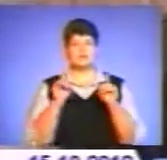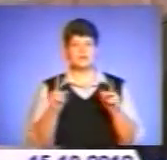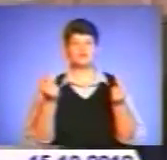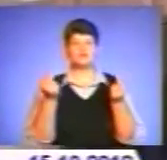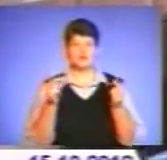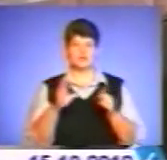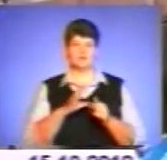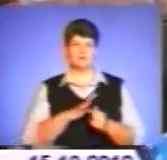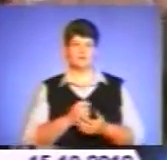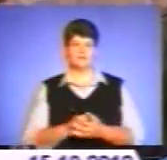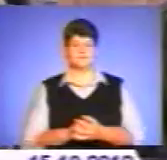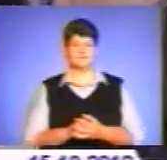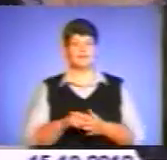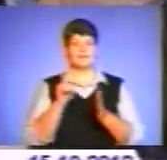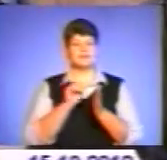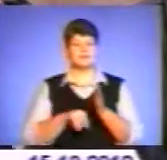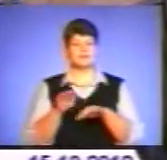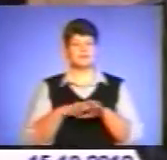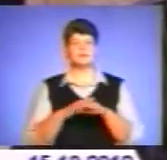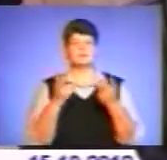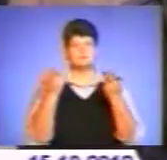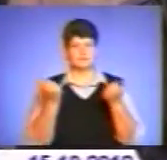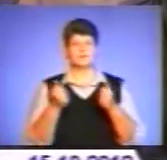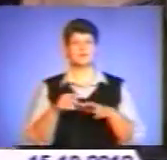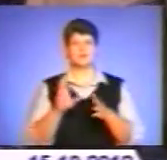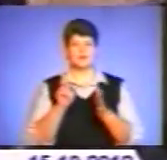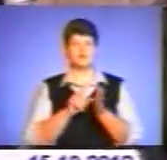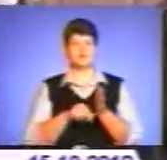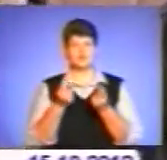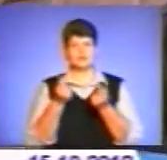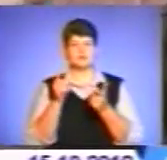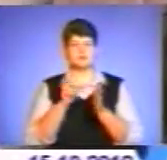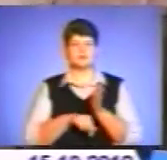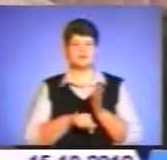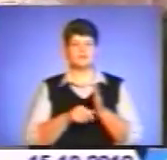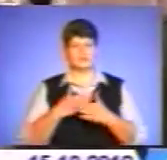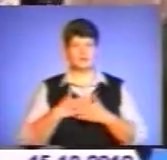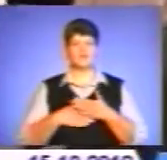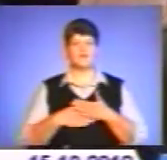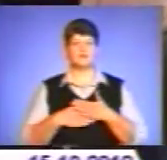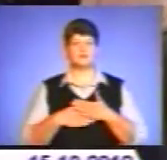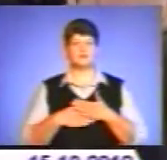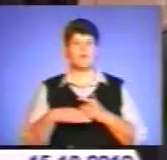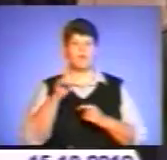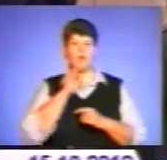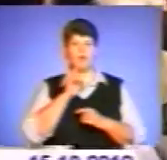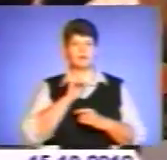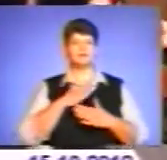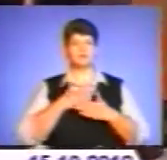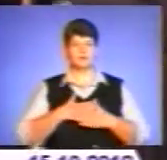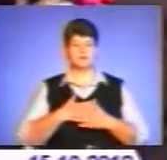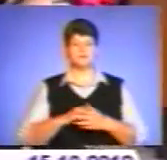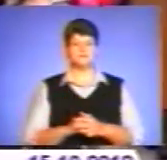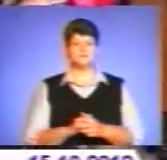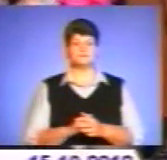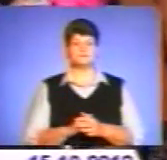були. Дешевше, як на ринку? Чи дешевше, трошки дешевше. Так, так. Ви задоволені? Поки задоволені. Капуста,